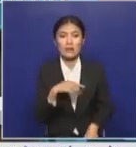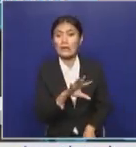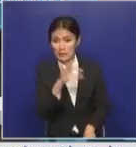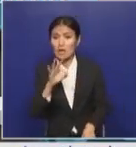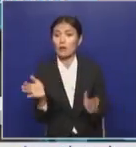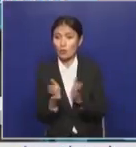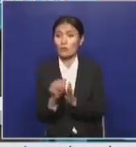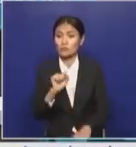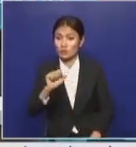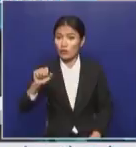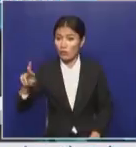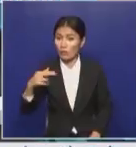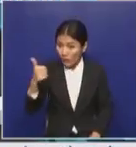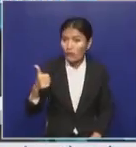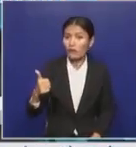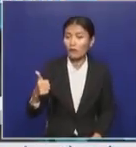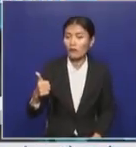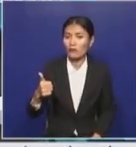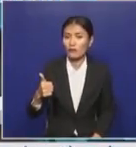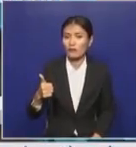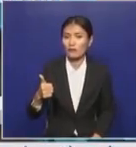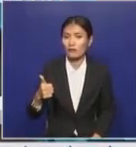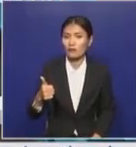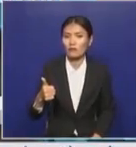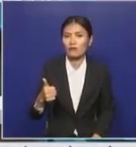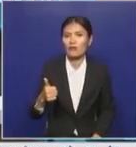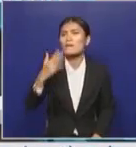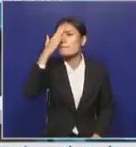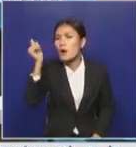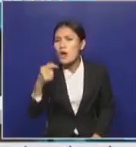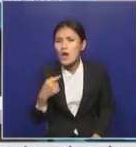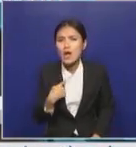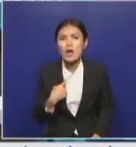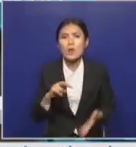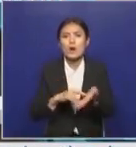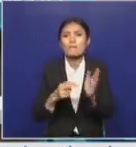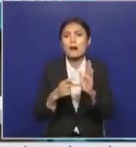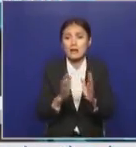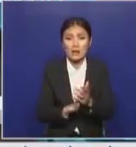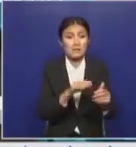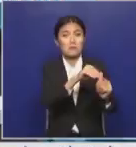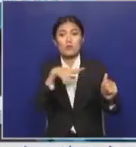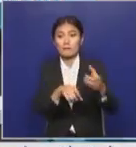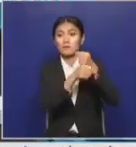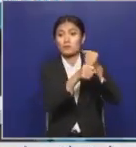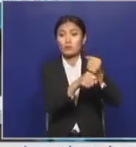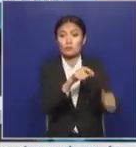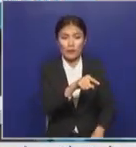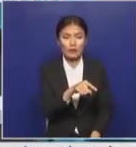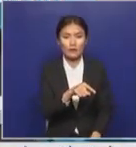เป็นสสไล่ใต้ครับเพื่อเปิดช่องให้การนำครับจะนำและเครือข่ายของผู้ชมรม